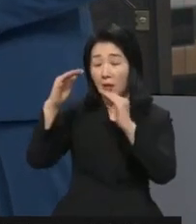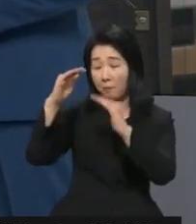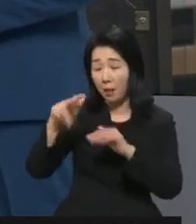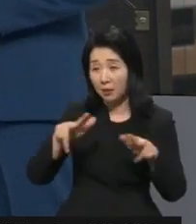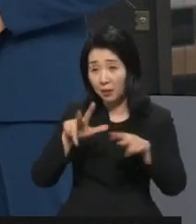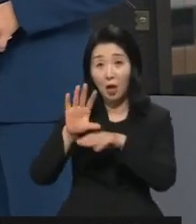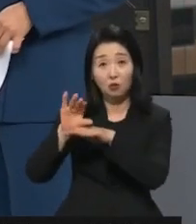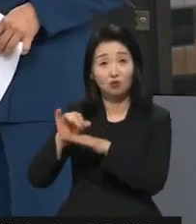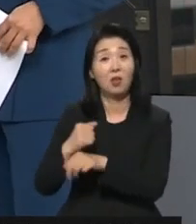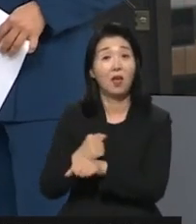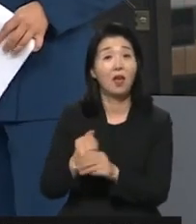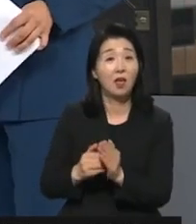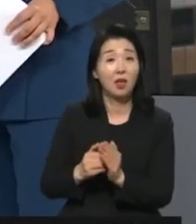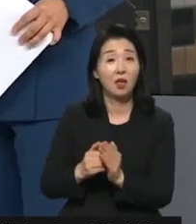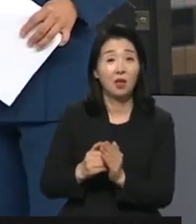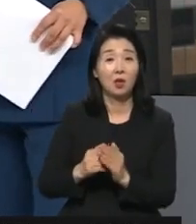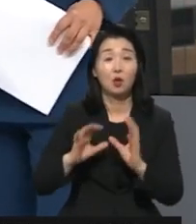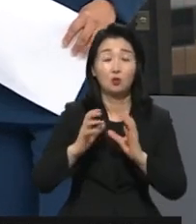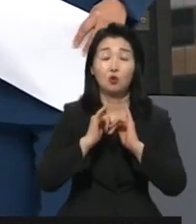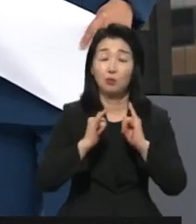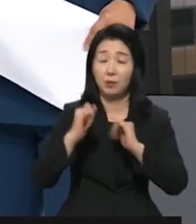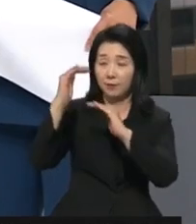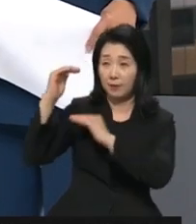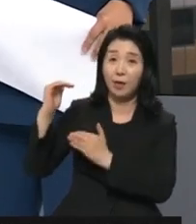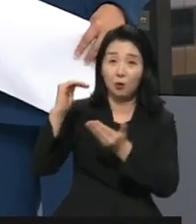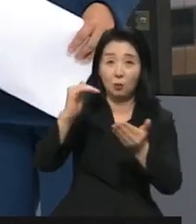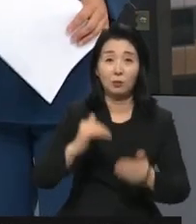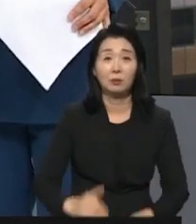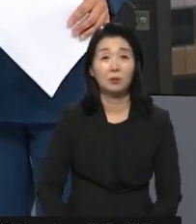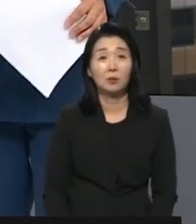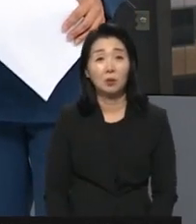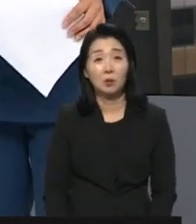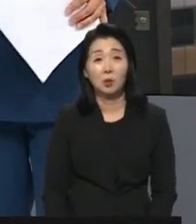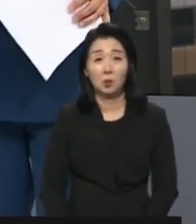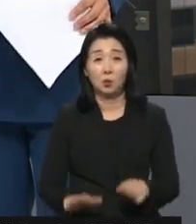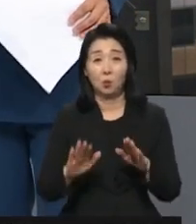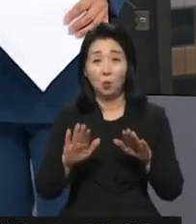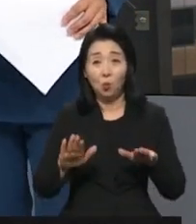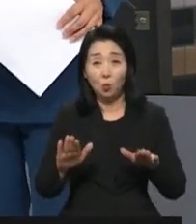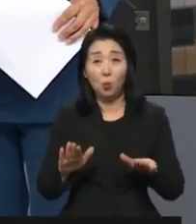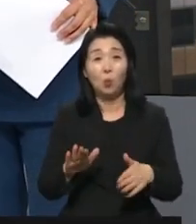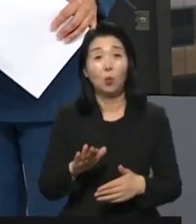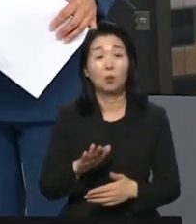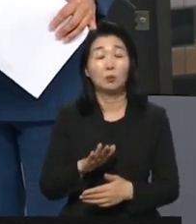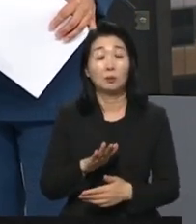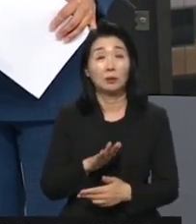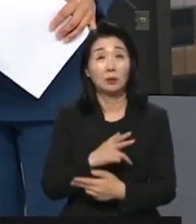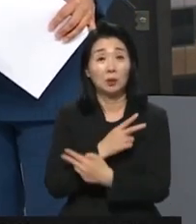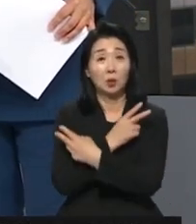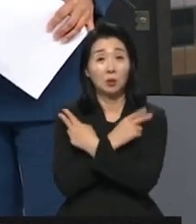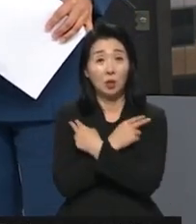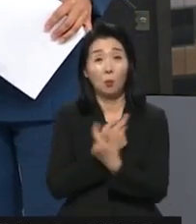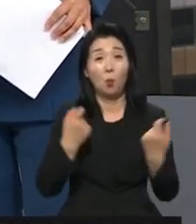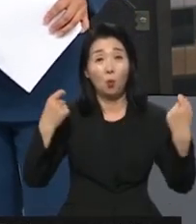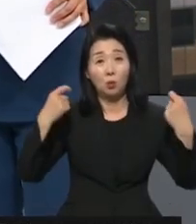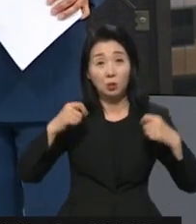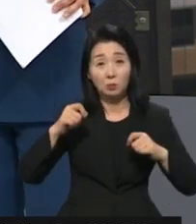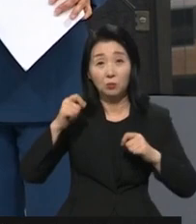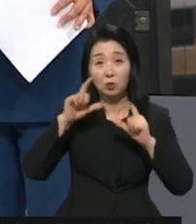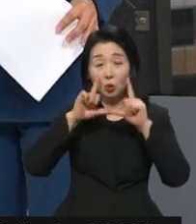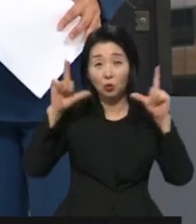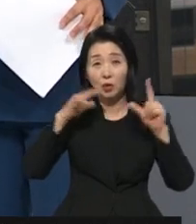발언을 생중계하면서 대국민 메시지를 내왔는데요. 오늘은 제복 입은 영웅들의 희생과